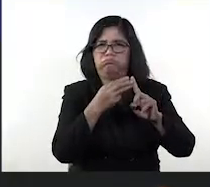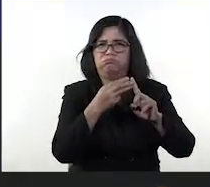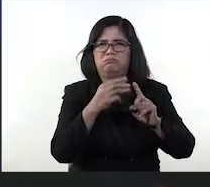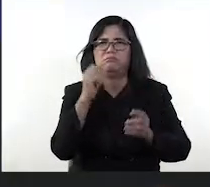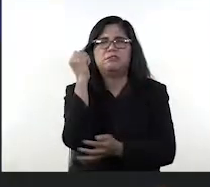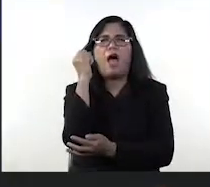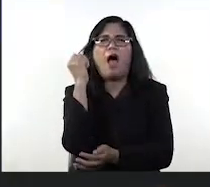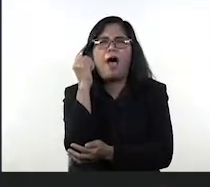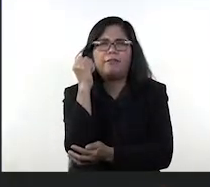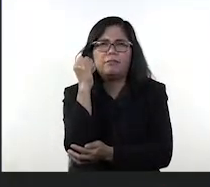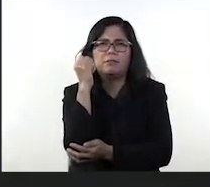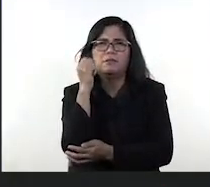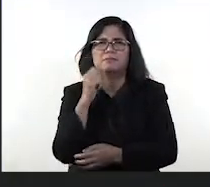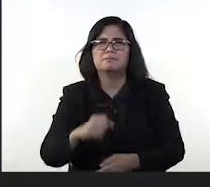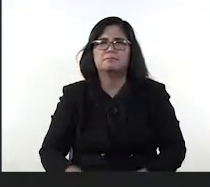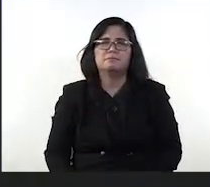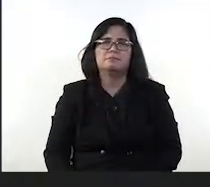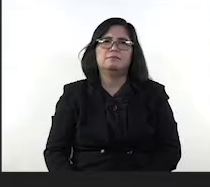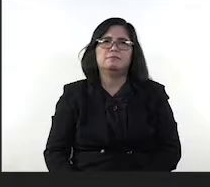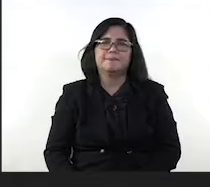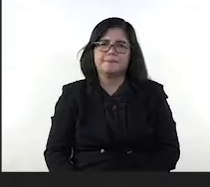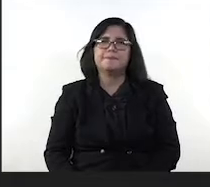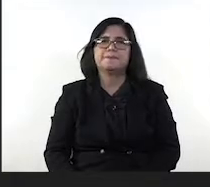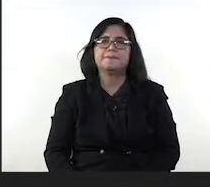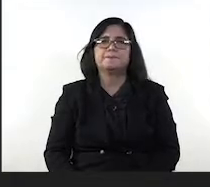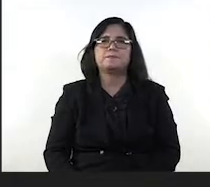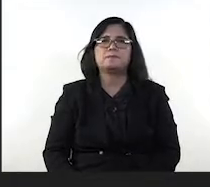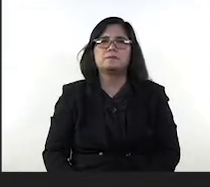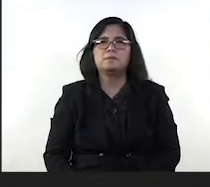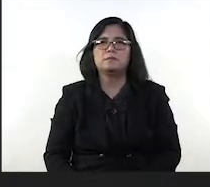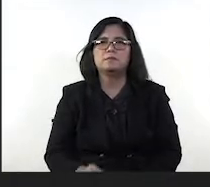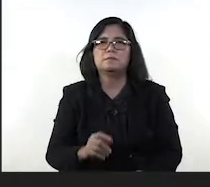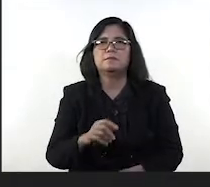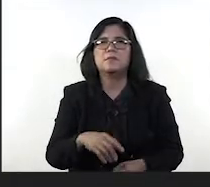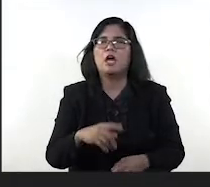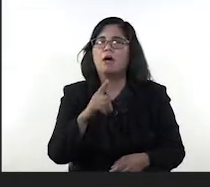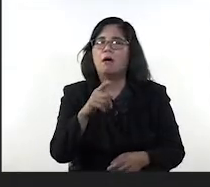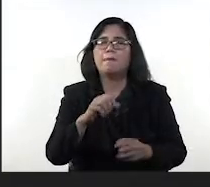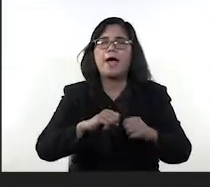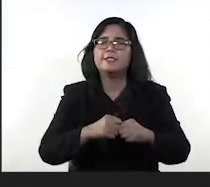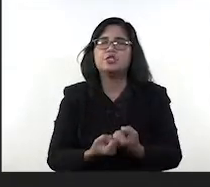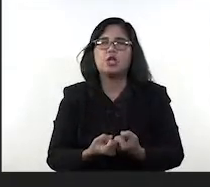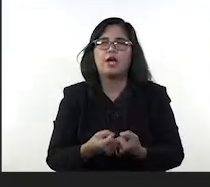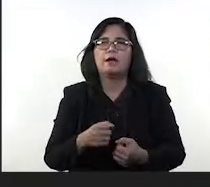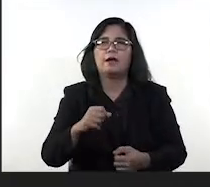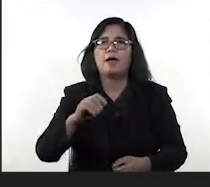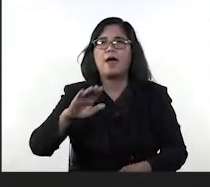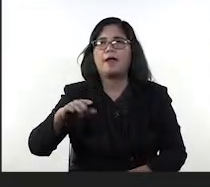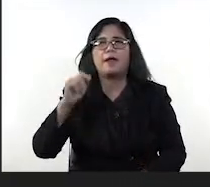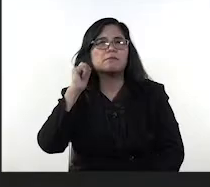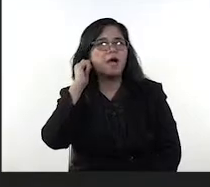kenal pendeta bicara kasar begitu Hai karena buat sayangku menghancurkan anak orang